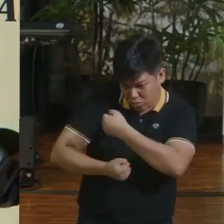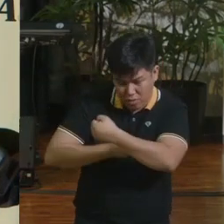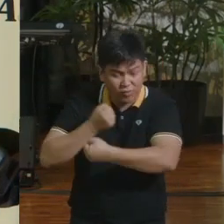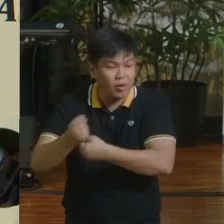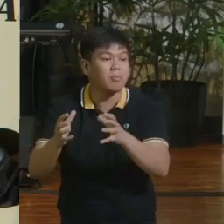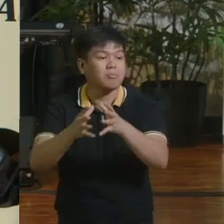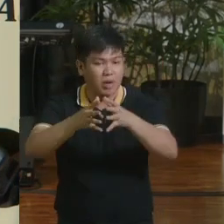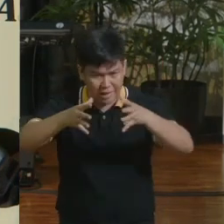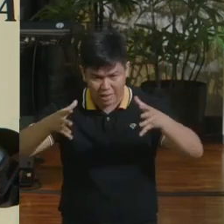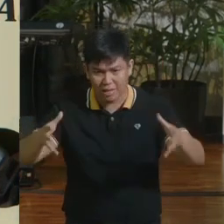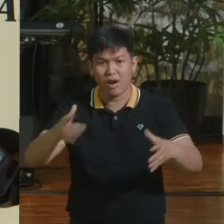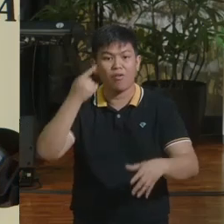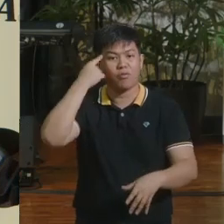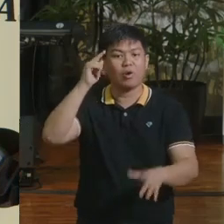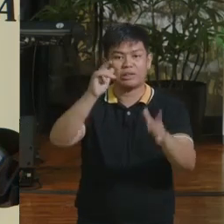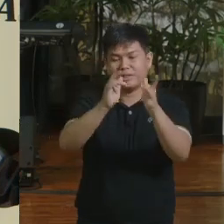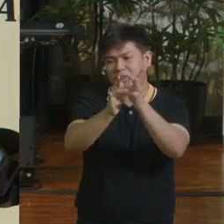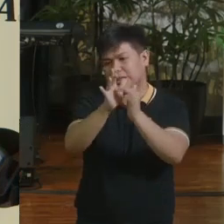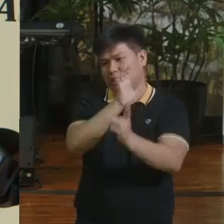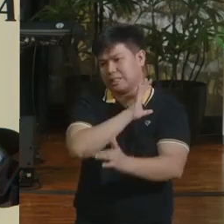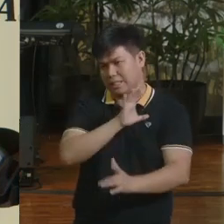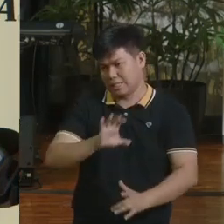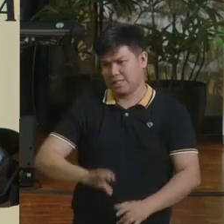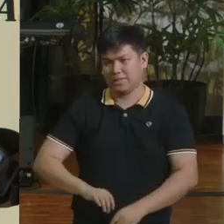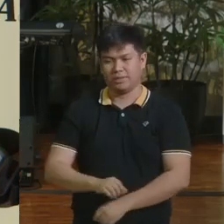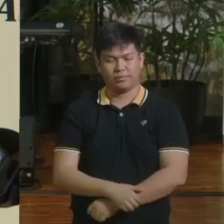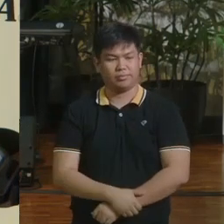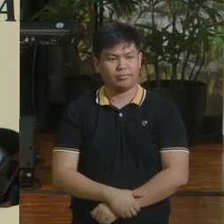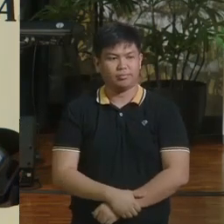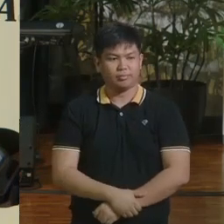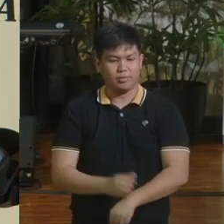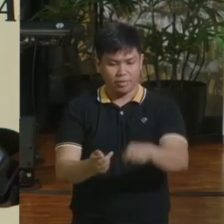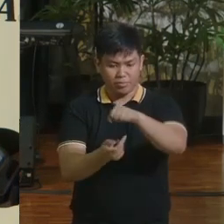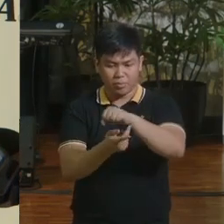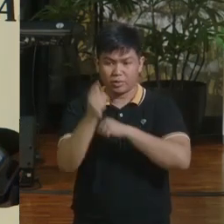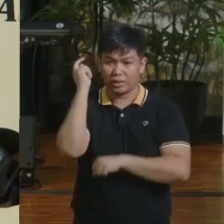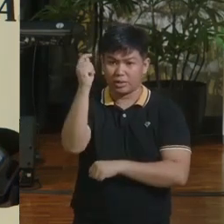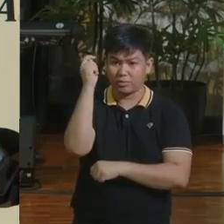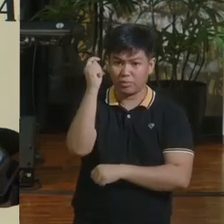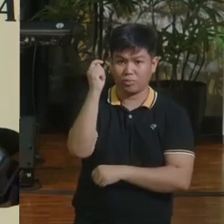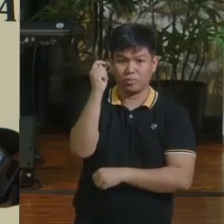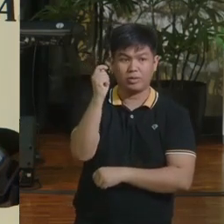name. Sa kanyang testimonyo sa chapter 22,